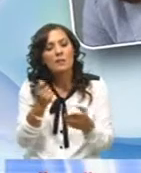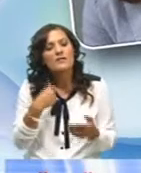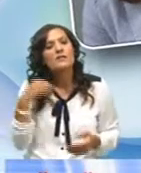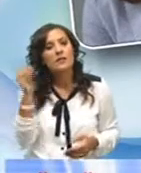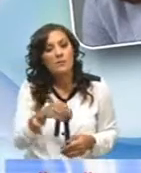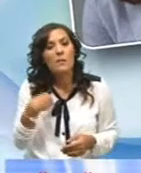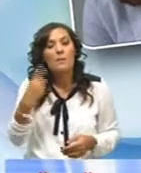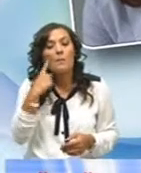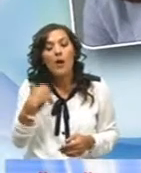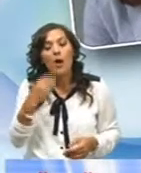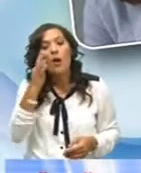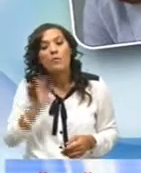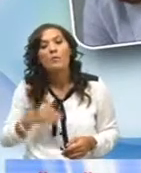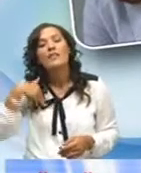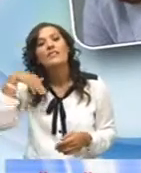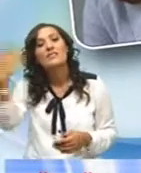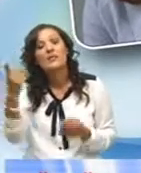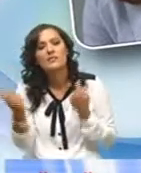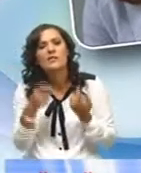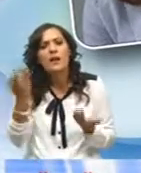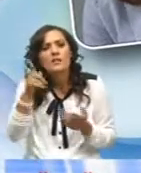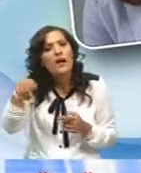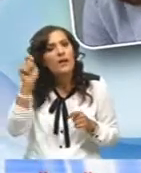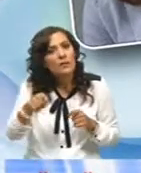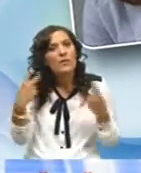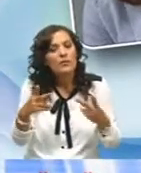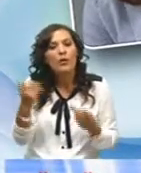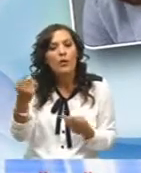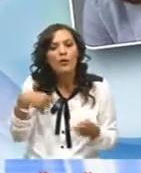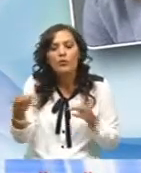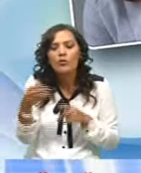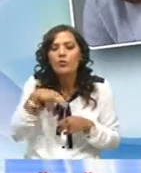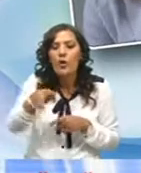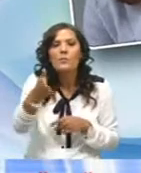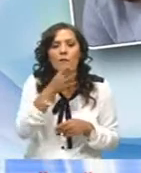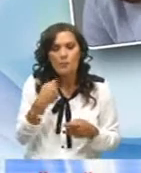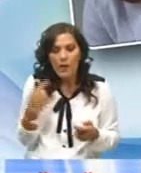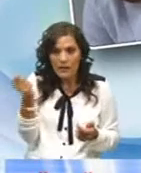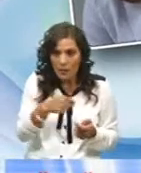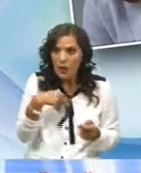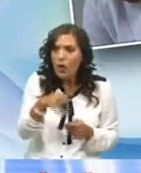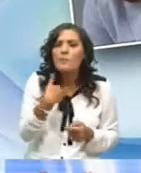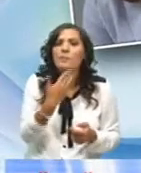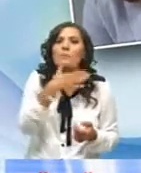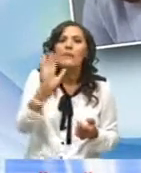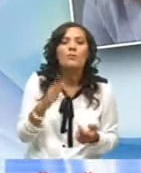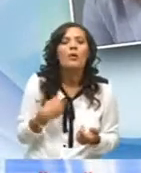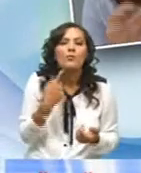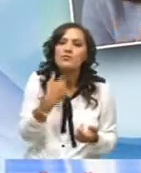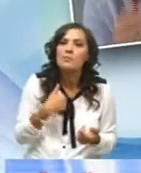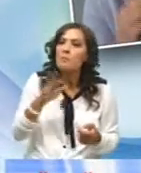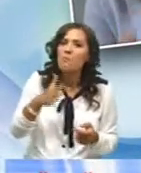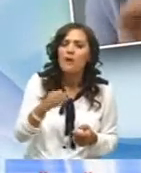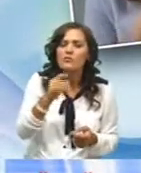ekmek parası getiriyorum Bak oğlum ben dışarıda çalıp Ya sen yapabiliyorsun Çünkü yöntemini biliyorsun ben de yaptı bilsek ben de yapacağım